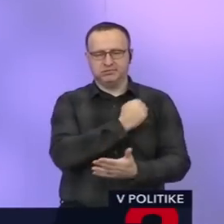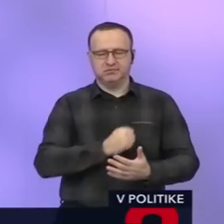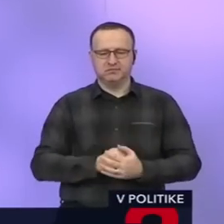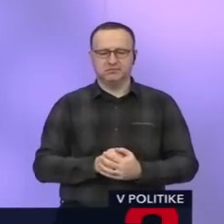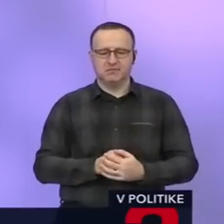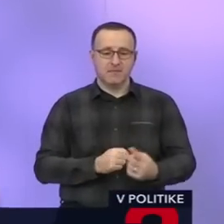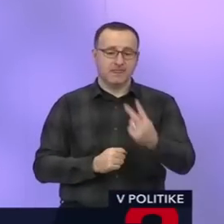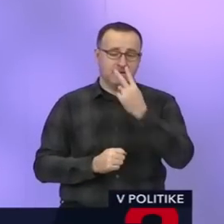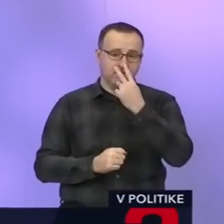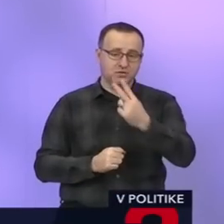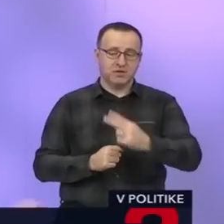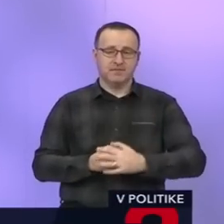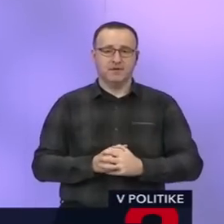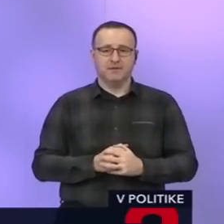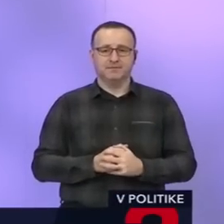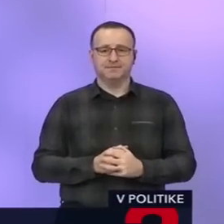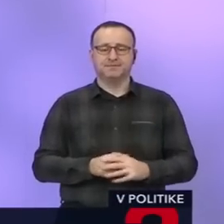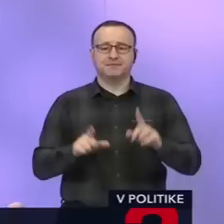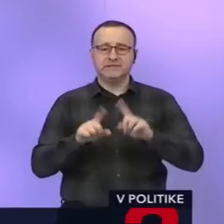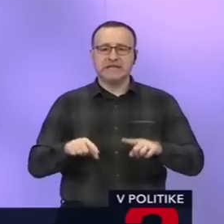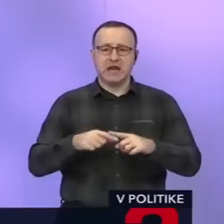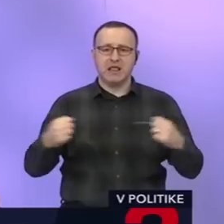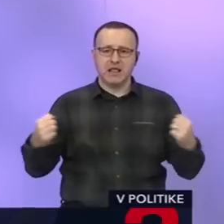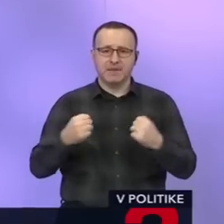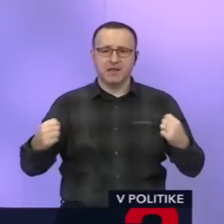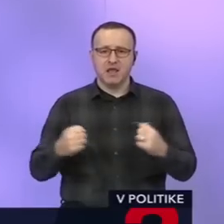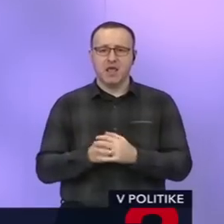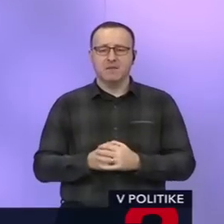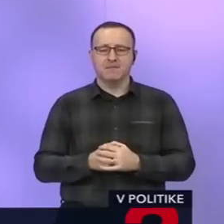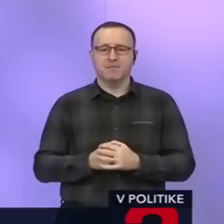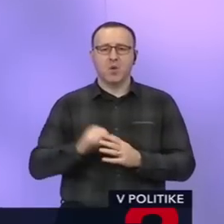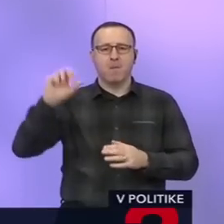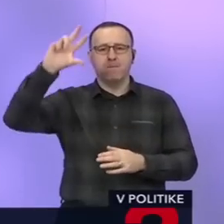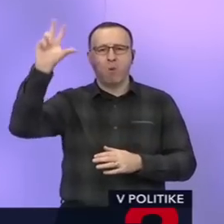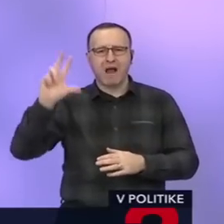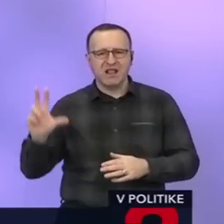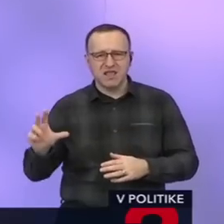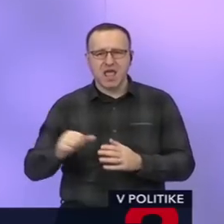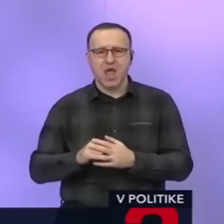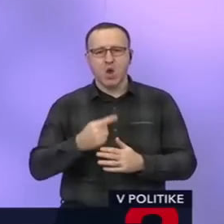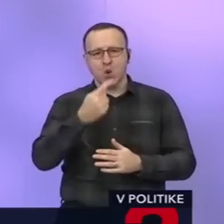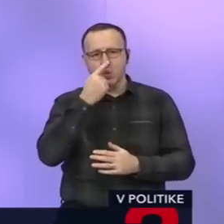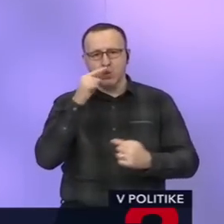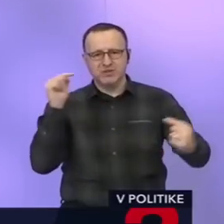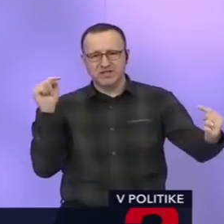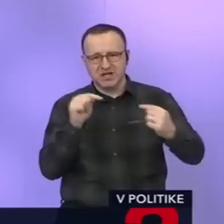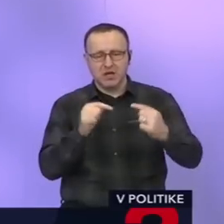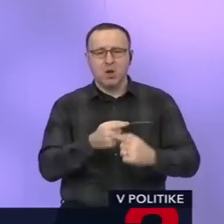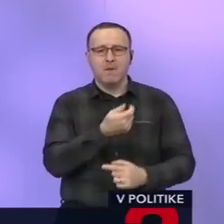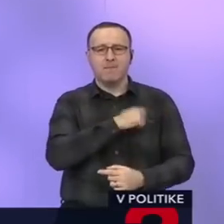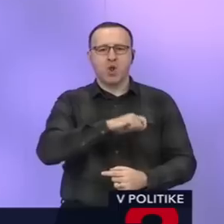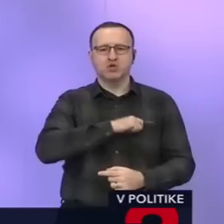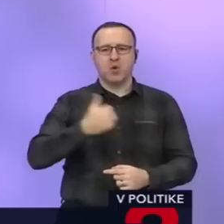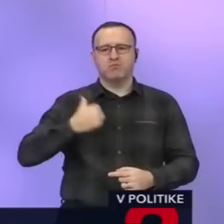na to neustále napätie medzi baltskými krajinami a Ruskom, ktoré spolu hraničia, alebo Polskom a